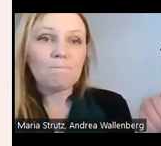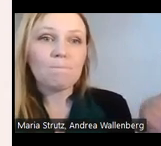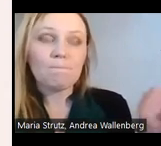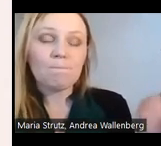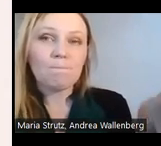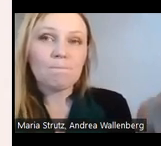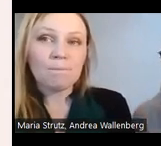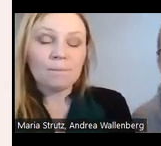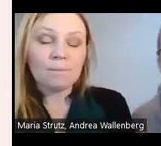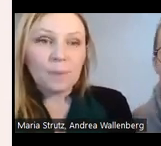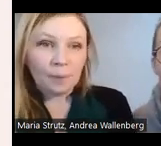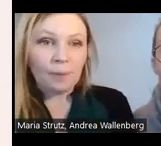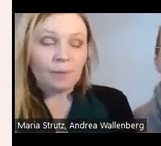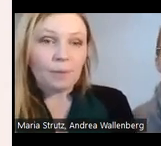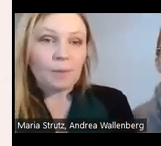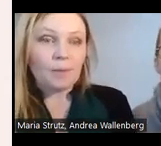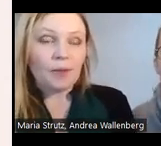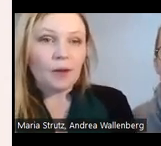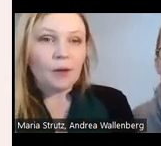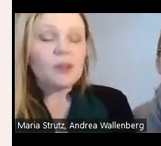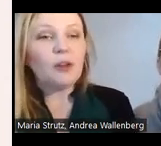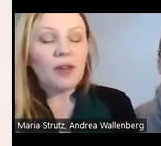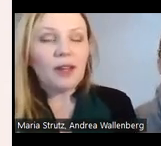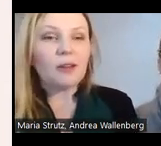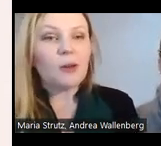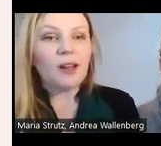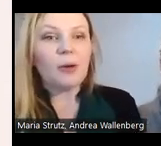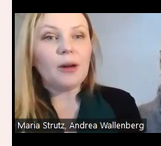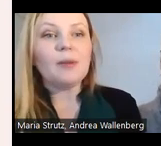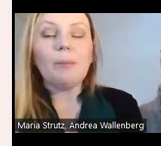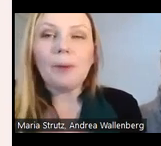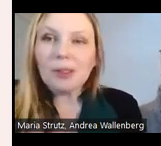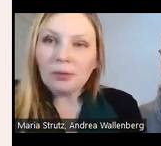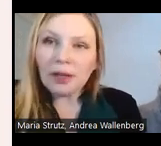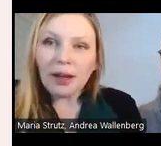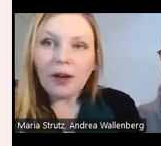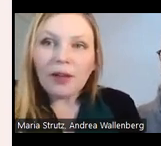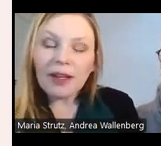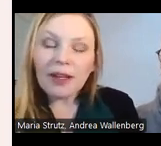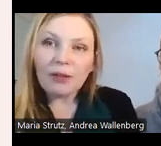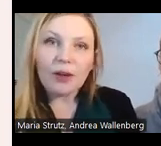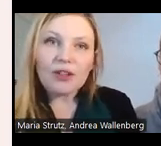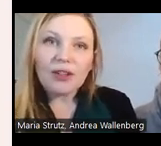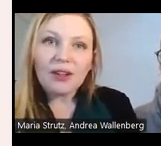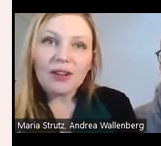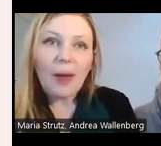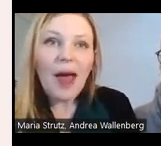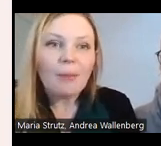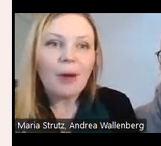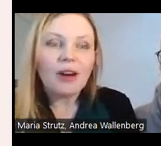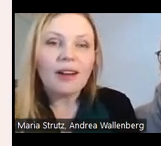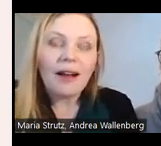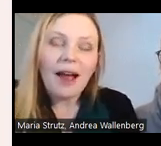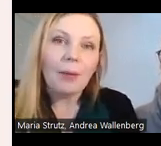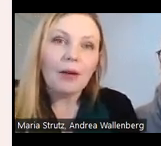tecknar man så här. För man menar cykeln. Och sen är det ju viktigt att ta reda på liksom det här personliga. Vad är viktigt för just de